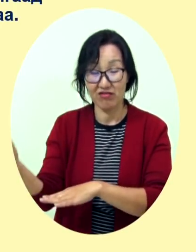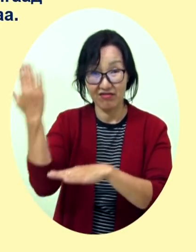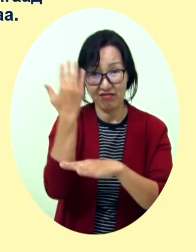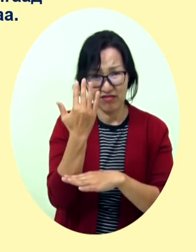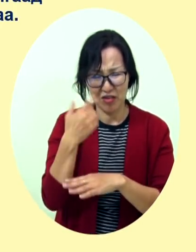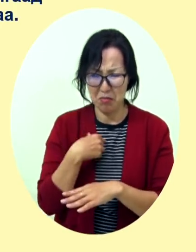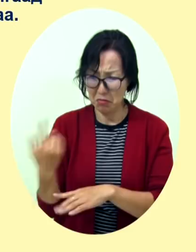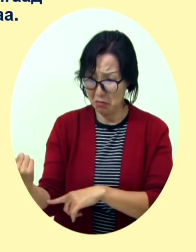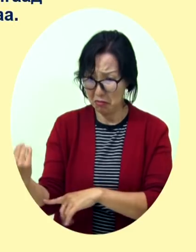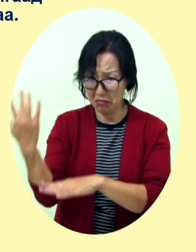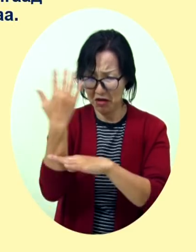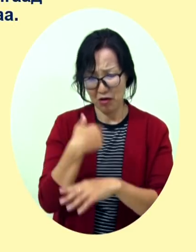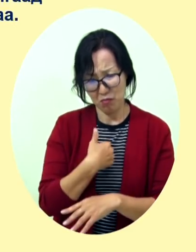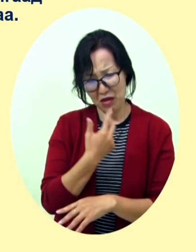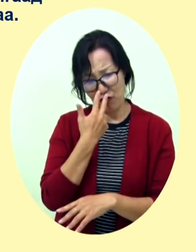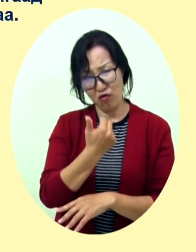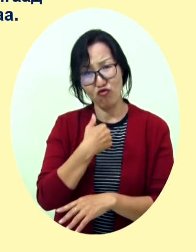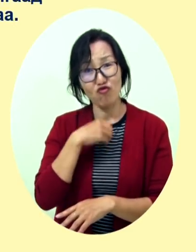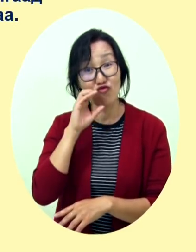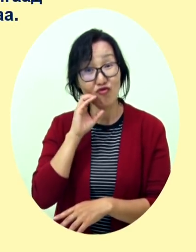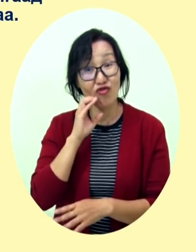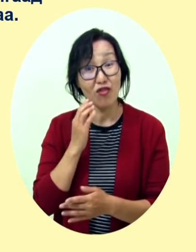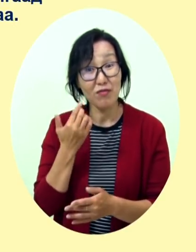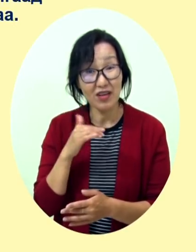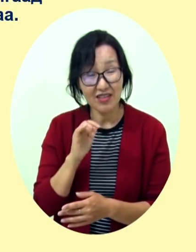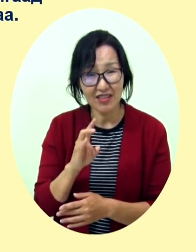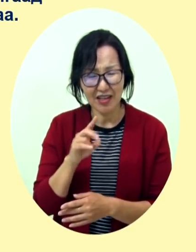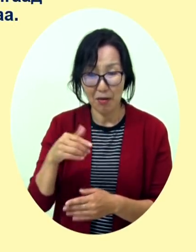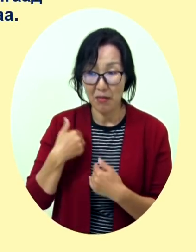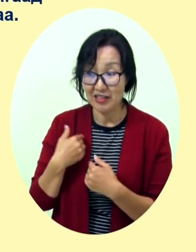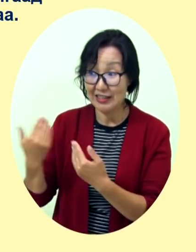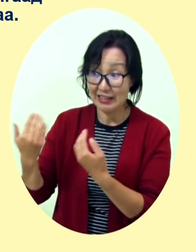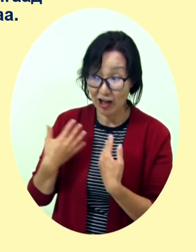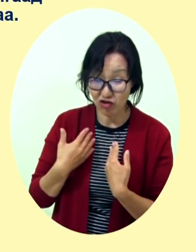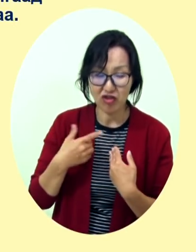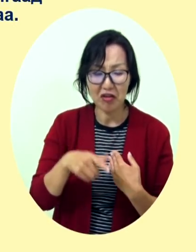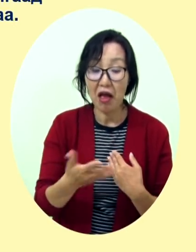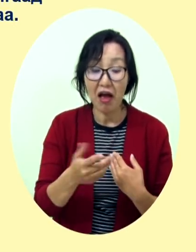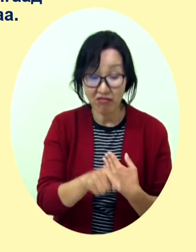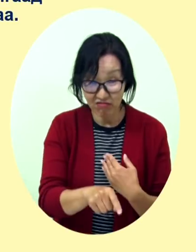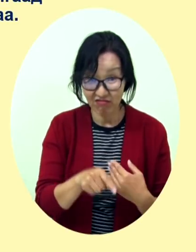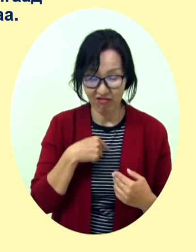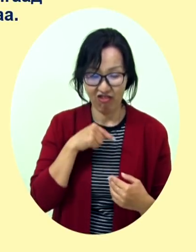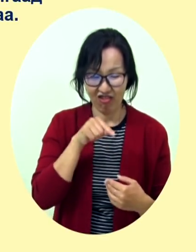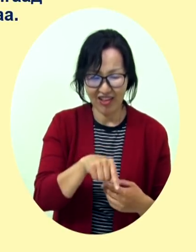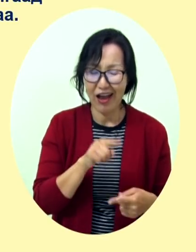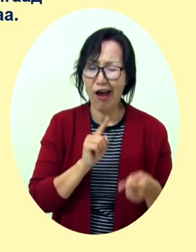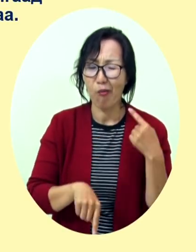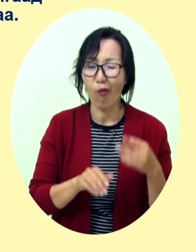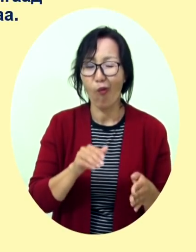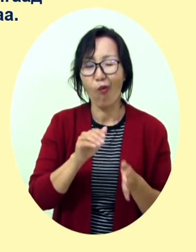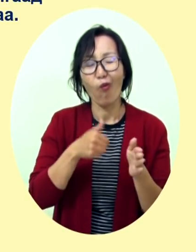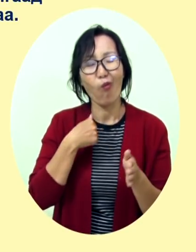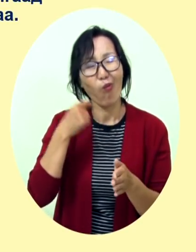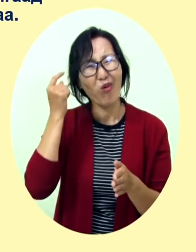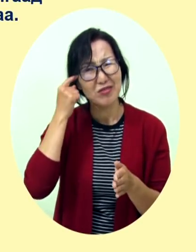надад их сонирхолтой байсан шүү. Багшийн зааж өгсөн газарт тэмдэг тавиад ухав. Эхлээд амархан ухах юм